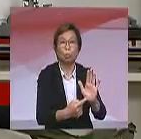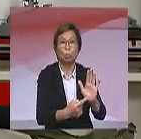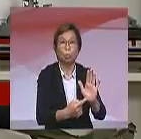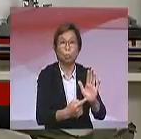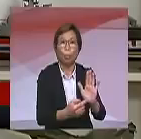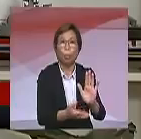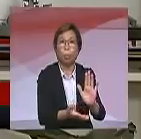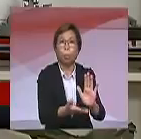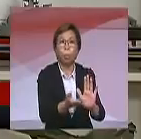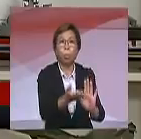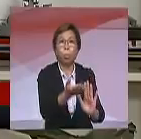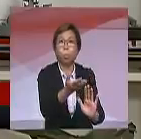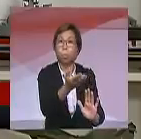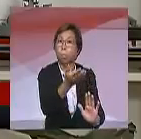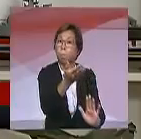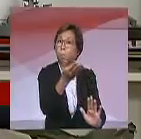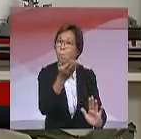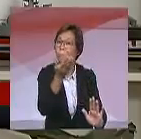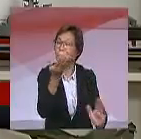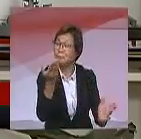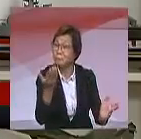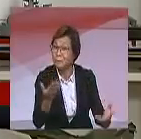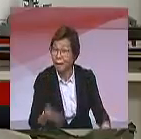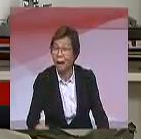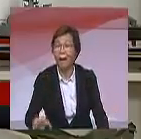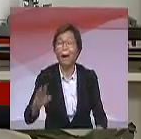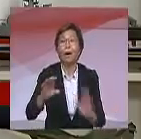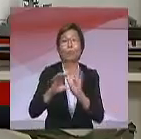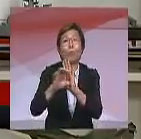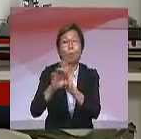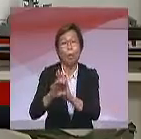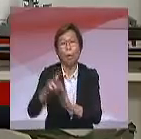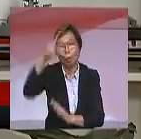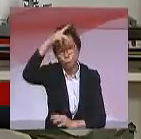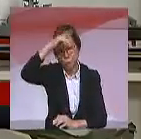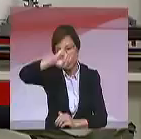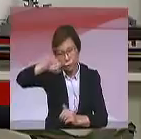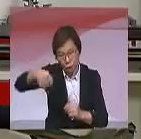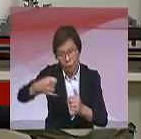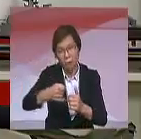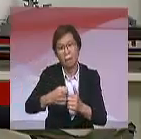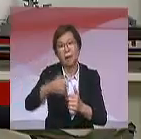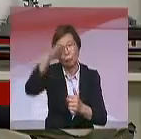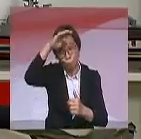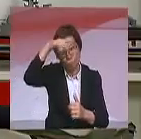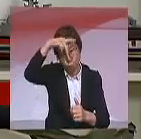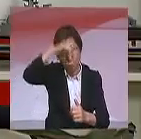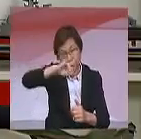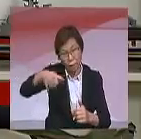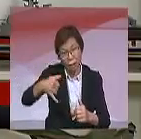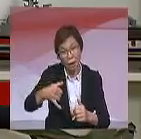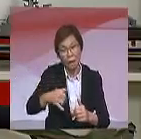tren peningkatan, walaupun di wilayah Persekutuan, terutamanya Putrajaya, dilihat bahawa